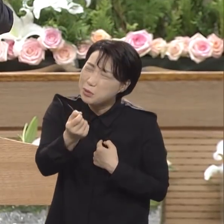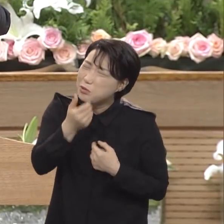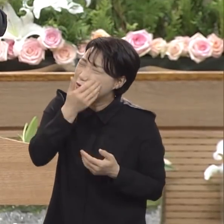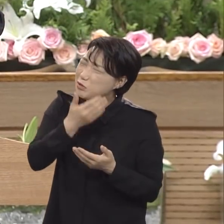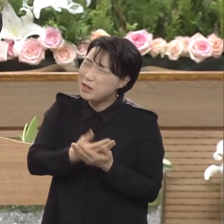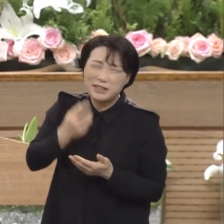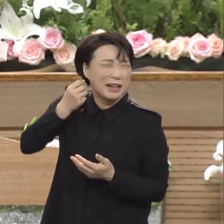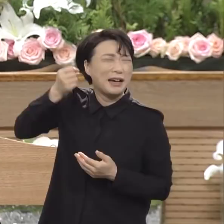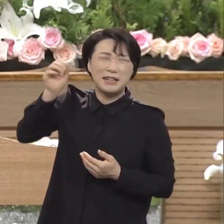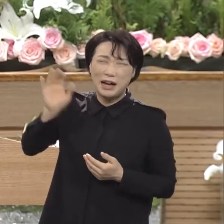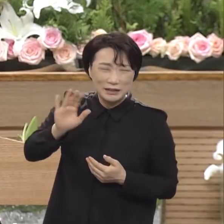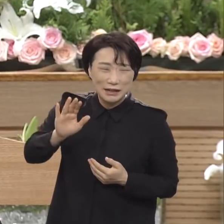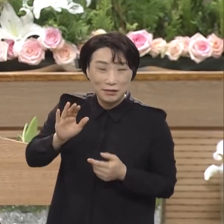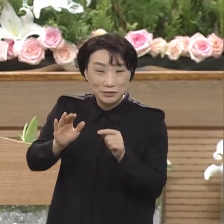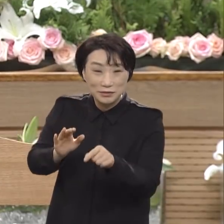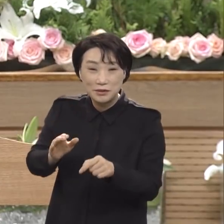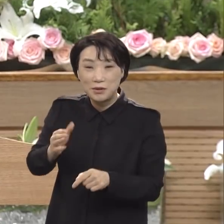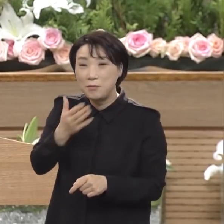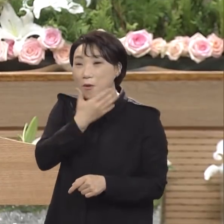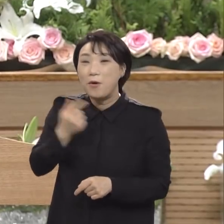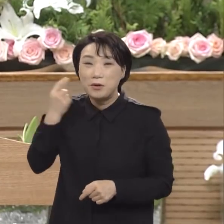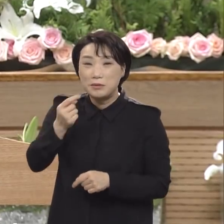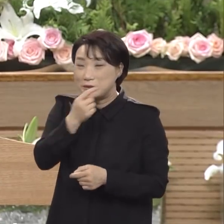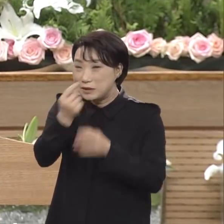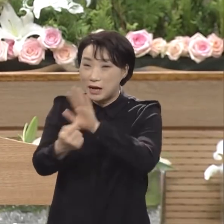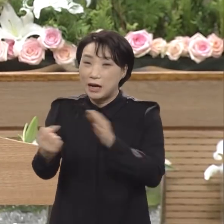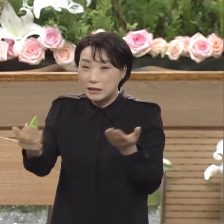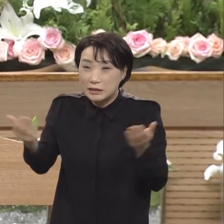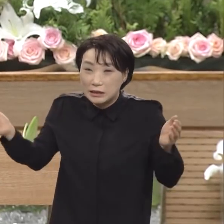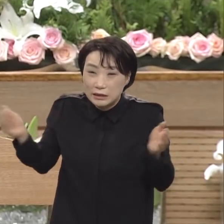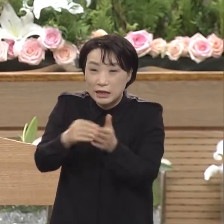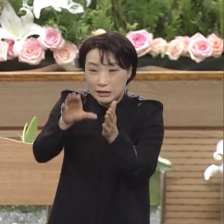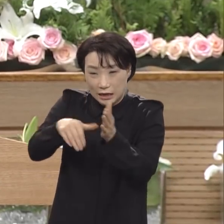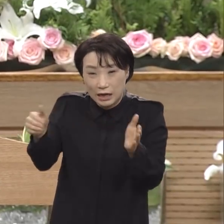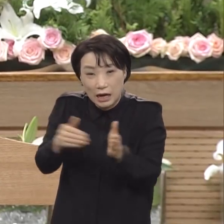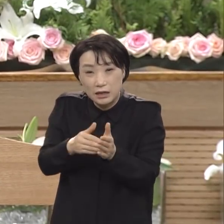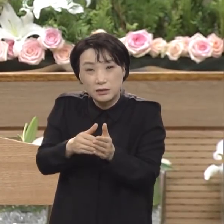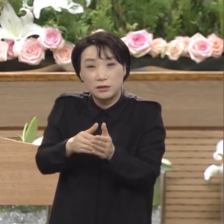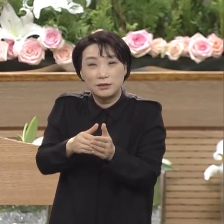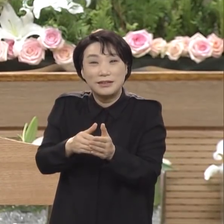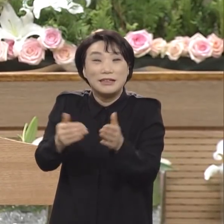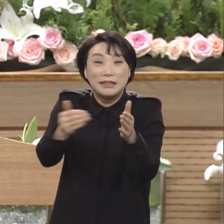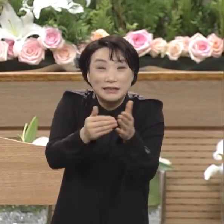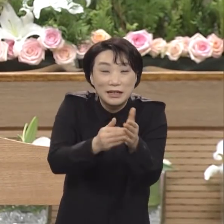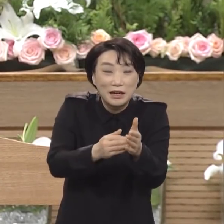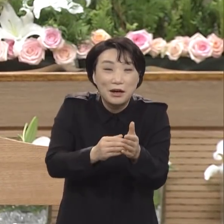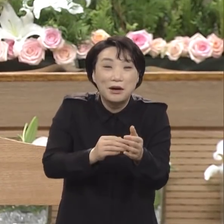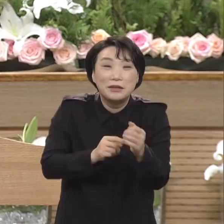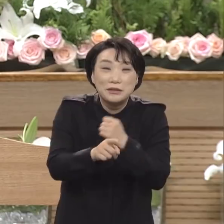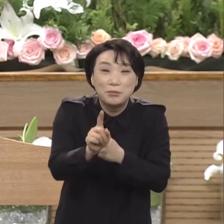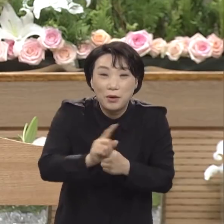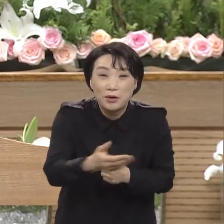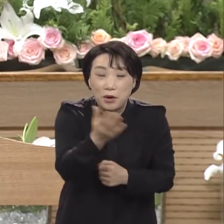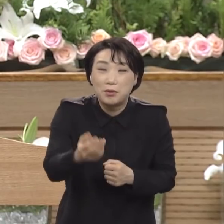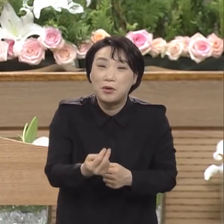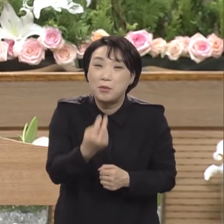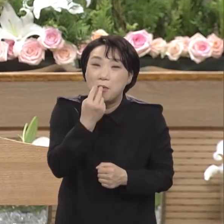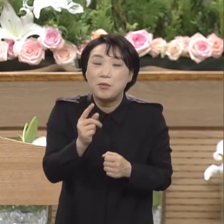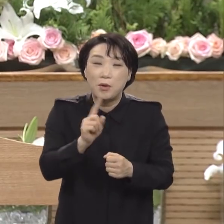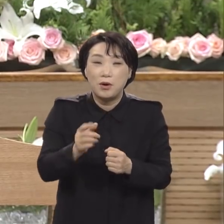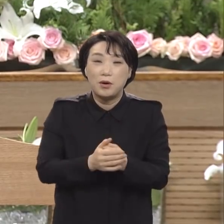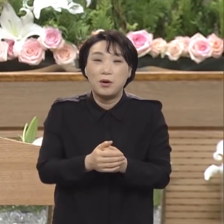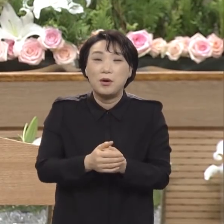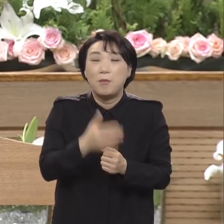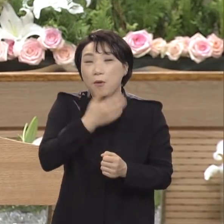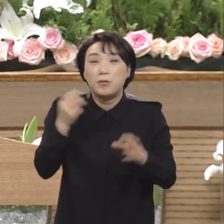이 일을 증거하는 일을 마치려 하면은 마친다는 말은 자기 목숨이 증거하다 자기